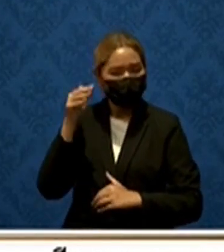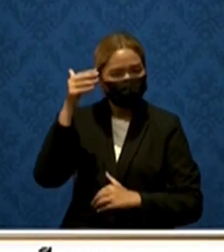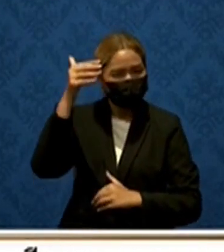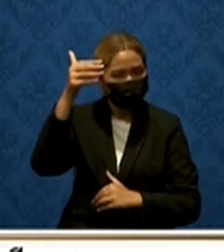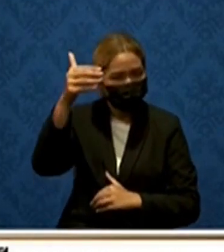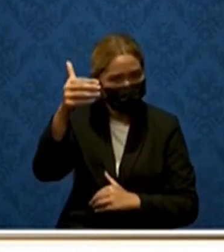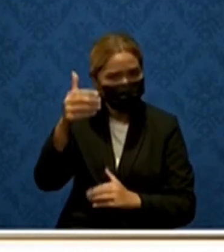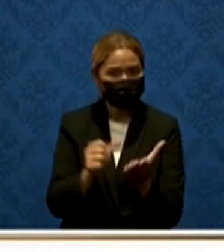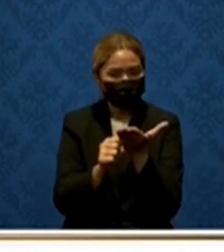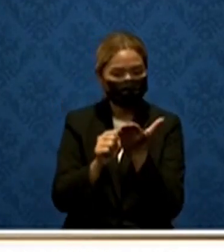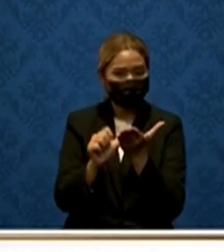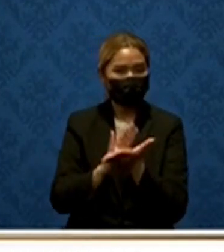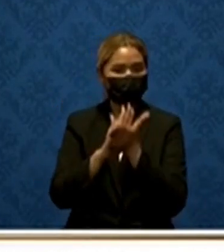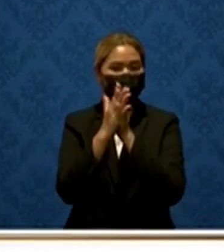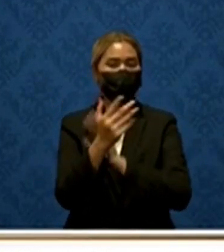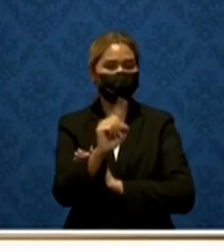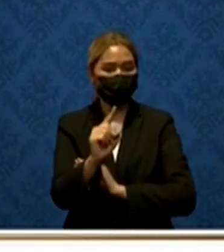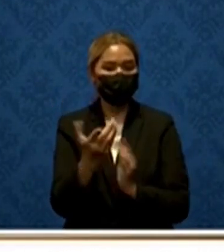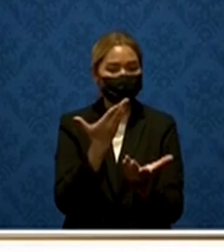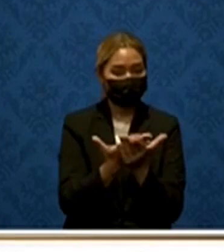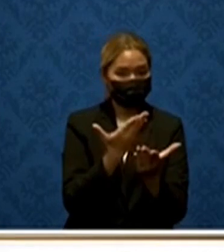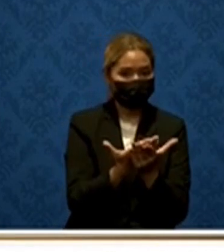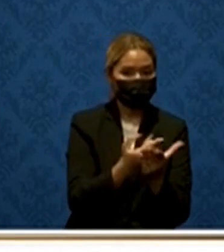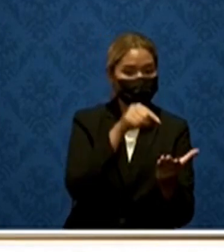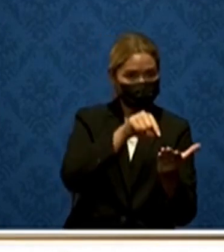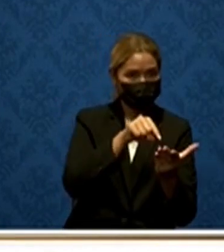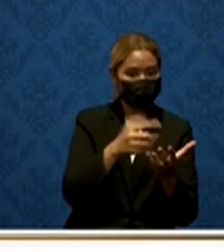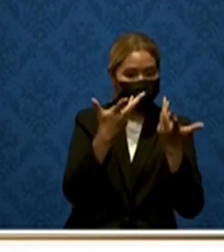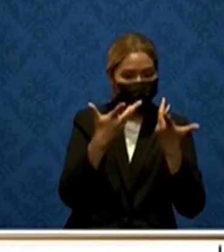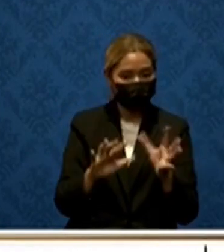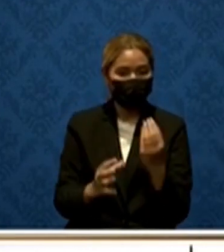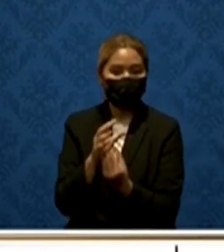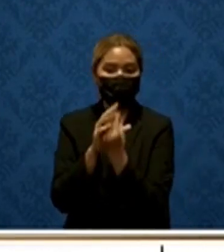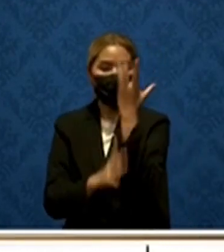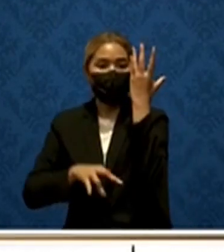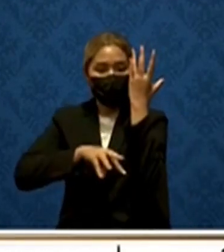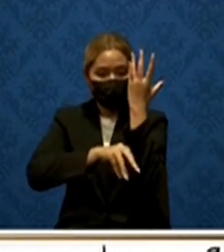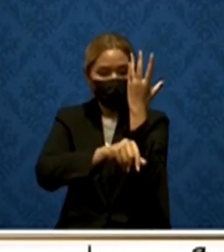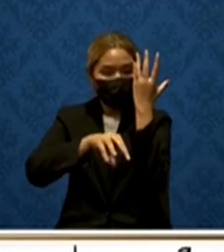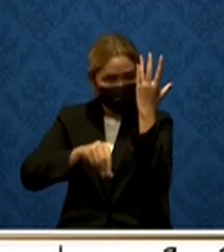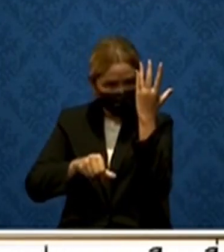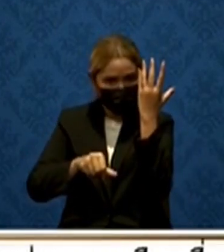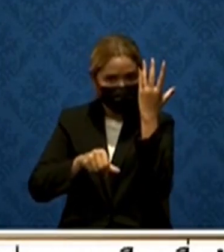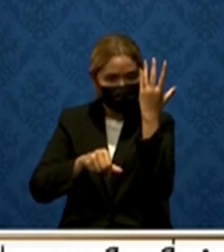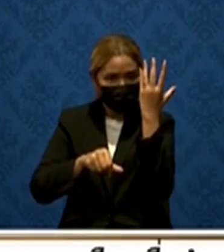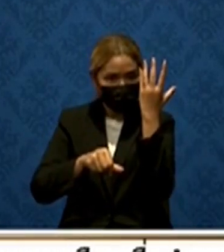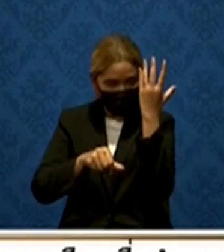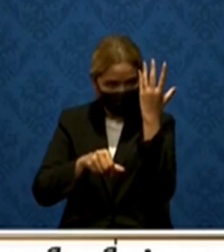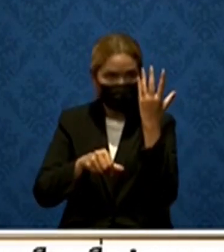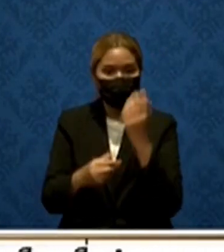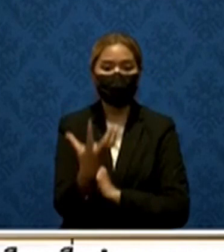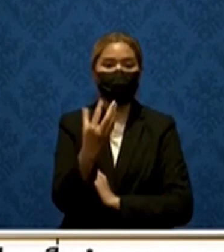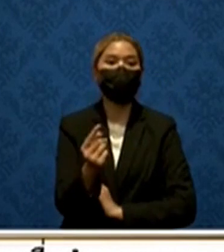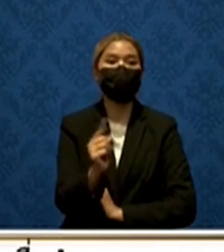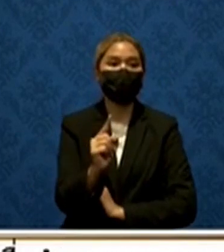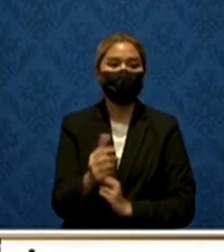นอกจากต้องแก้ปัหาเรื่องราคาต้องมาแก้ปัหาเรื่องปุ๊ยขาดแล้วมนจะซ้ำซ้อนหรอดูการผลิตให่ของกระ